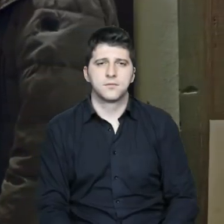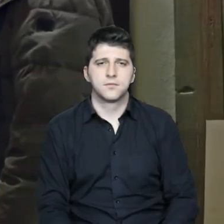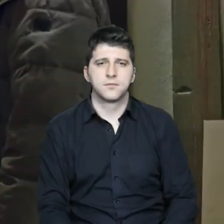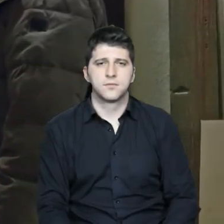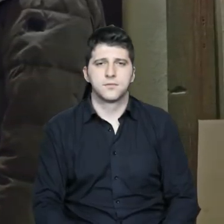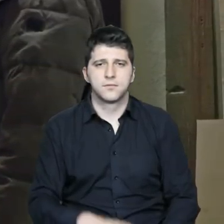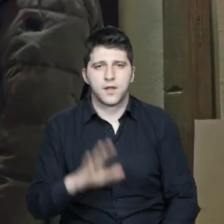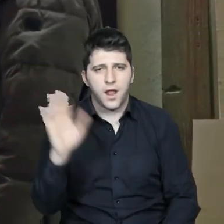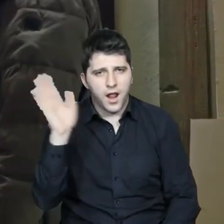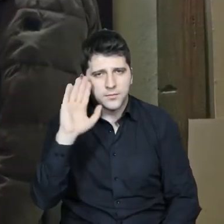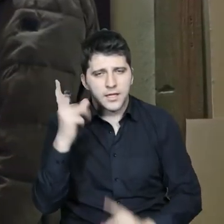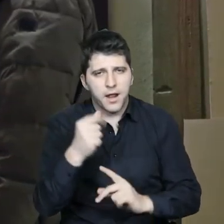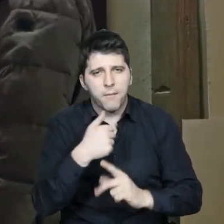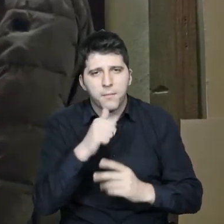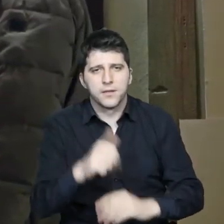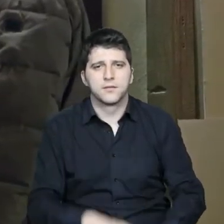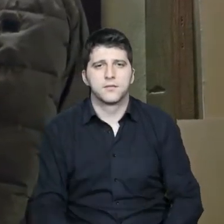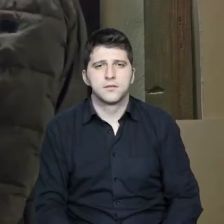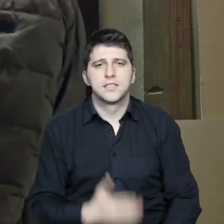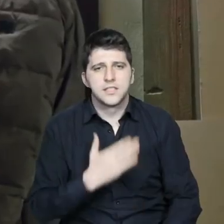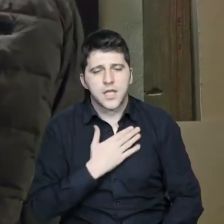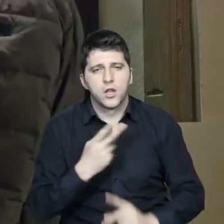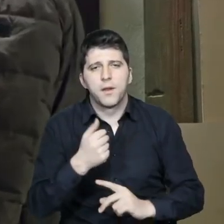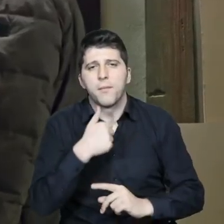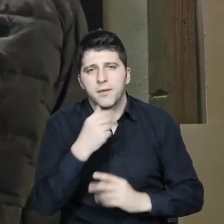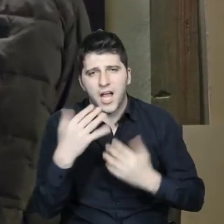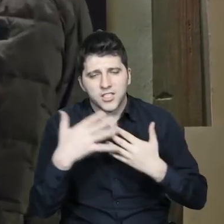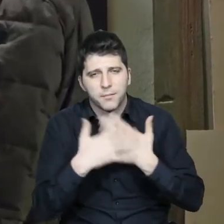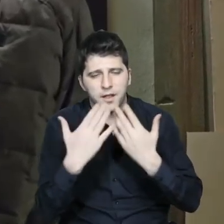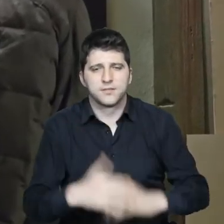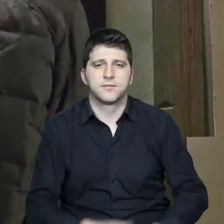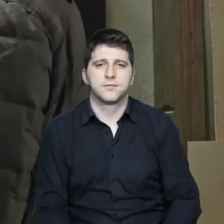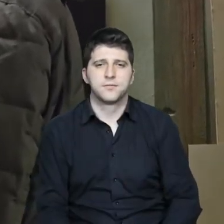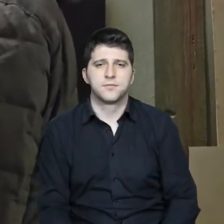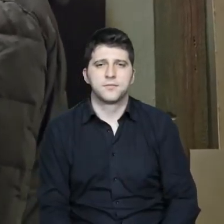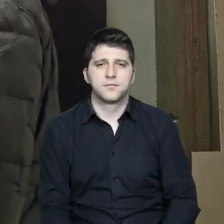Allah ısmarladık İbrahim abi. Sağ ol İbrahim abi. Hayırlı akşamlar.